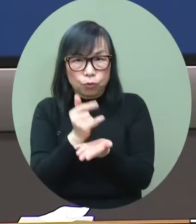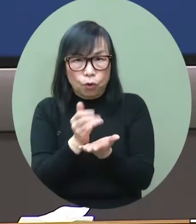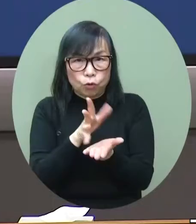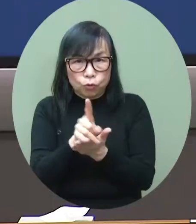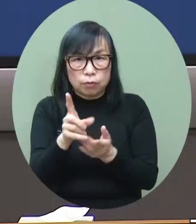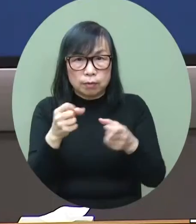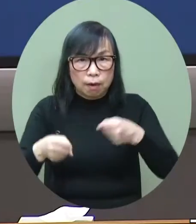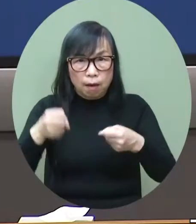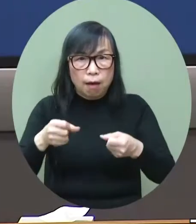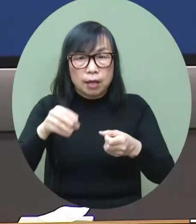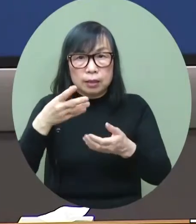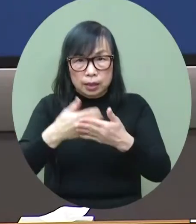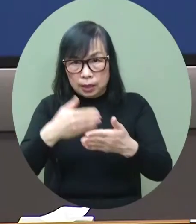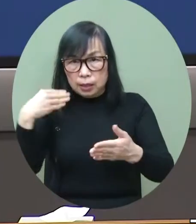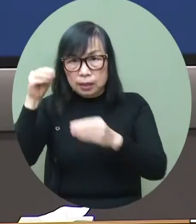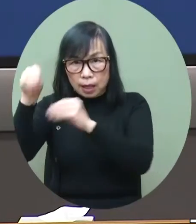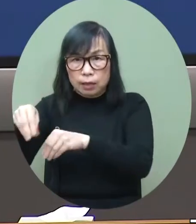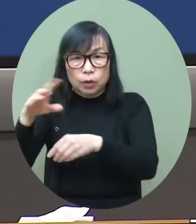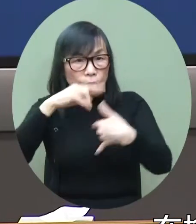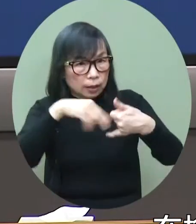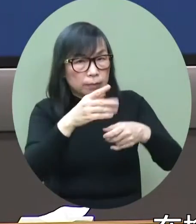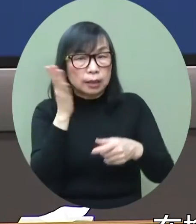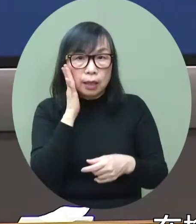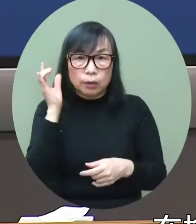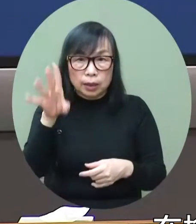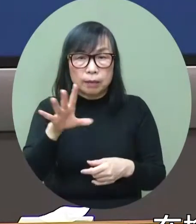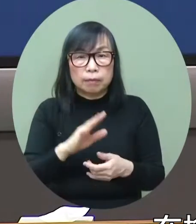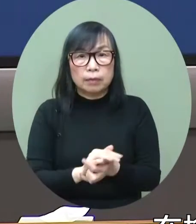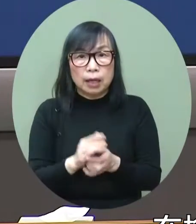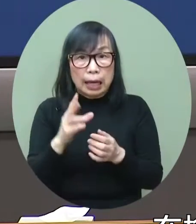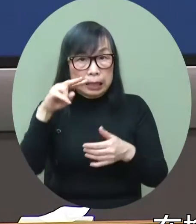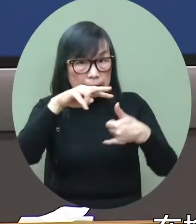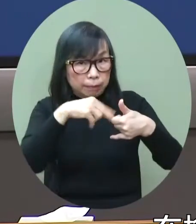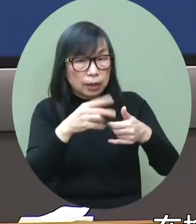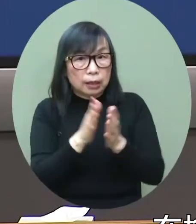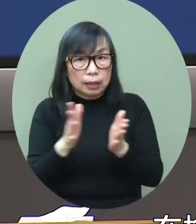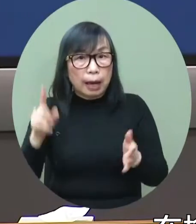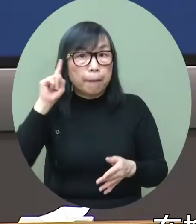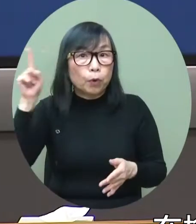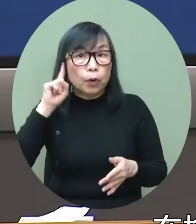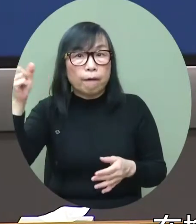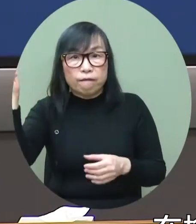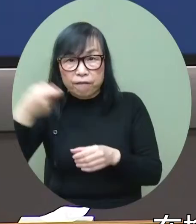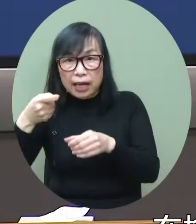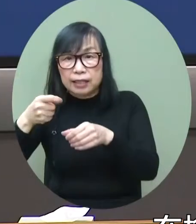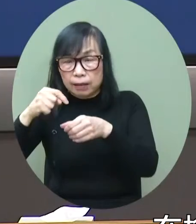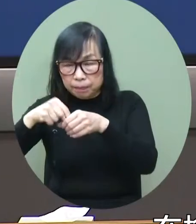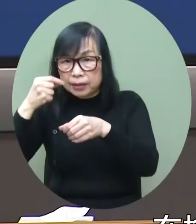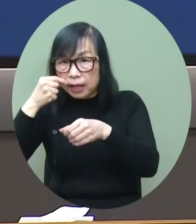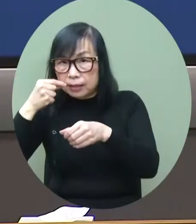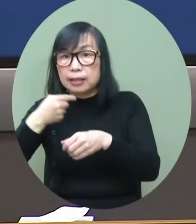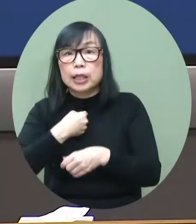佢預先訂咗嘅指定檢疫酒店。喺檢疫期間咧，每日要進行快速抗原測